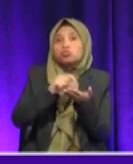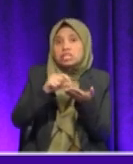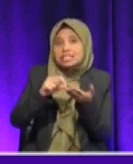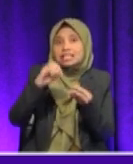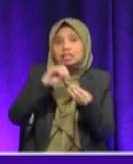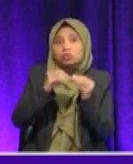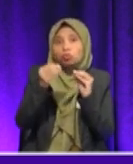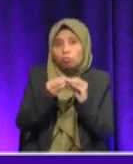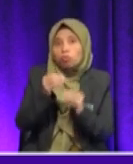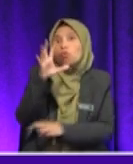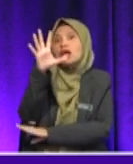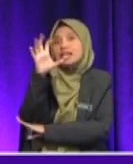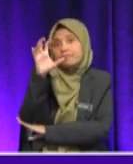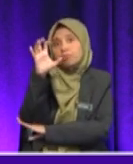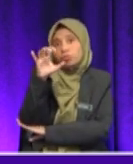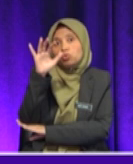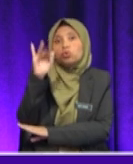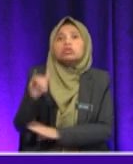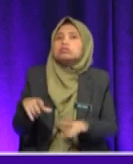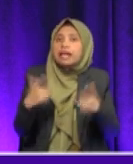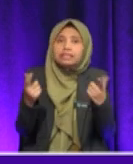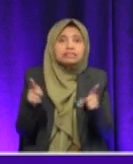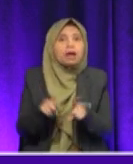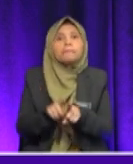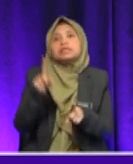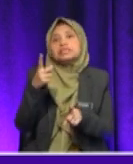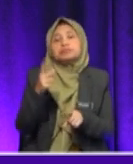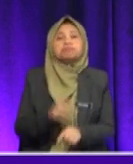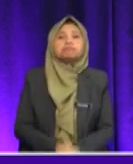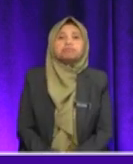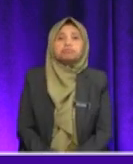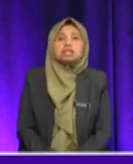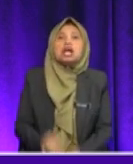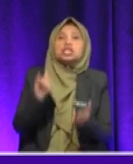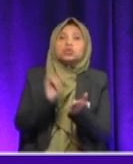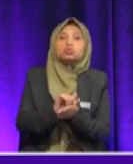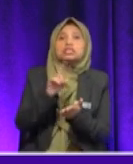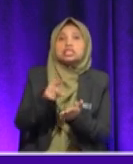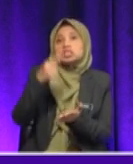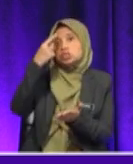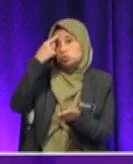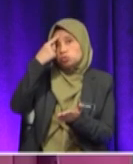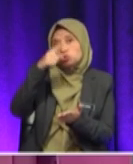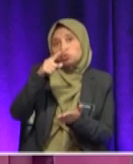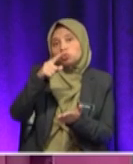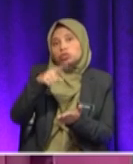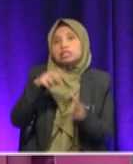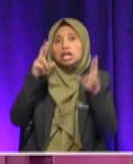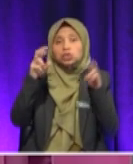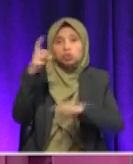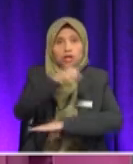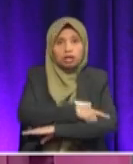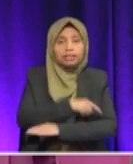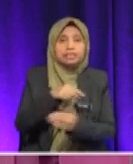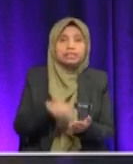50 yang lain sama ah cek itu saja untuk kita punya tajuk hari